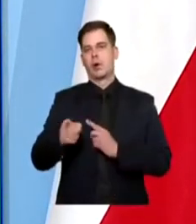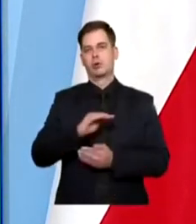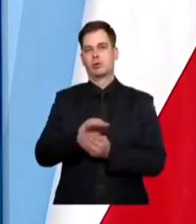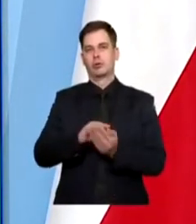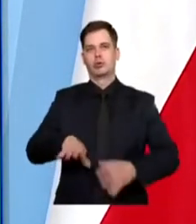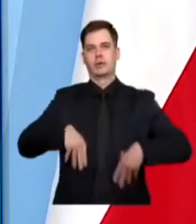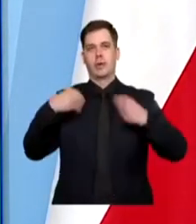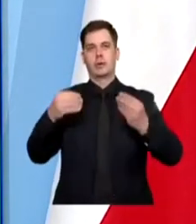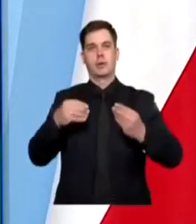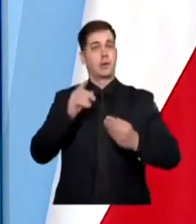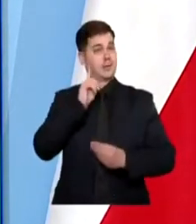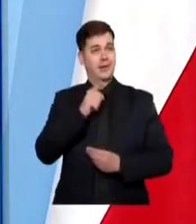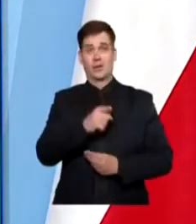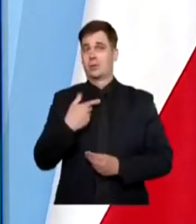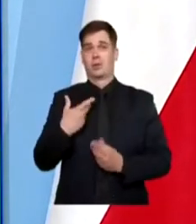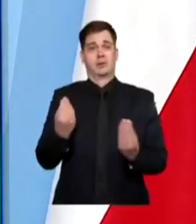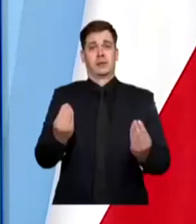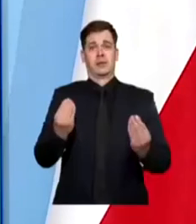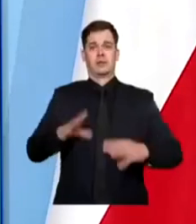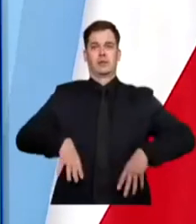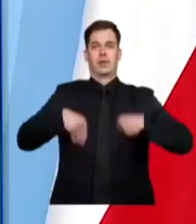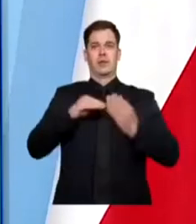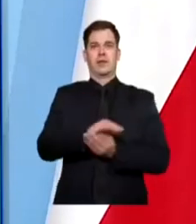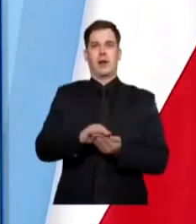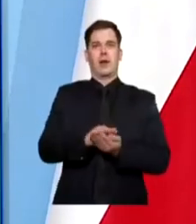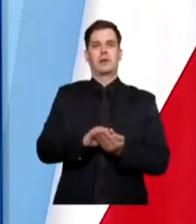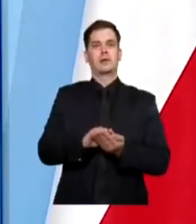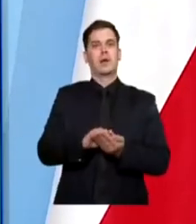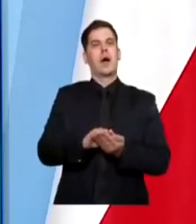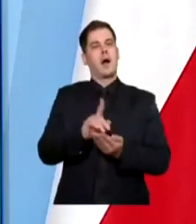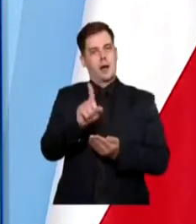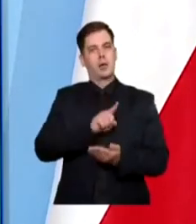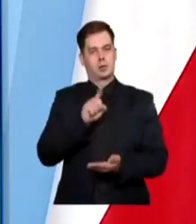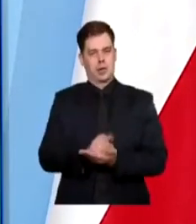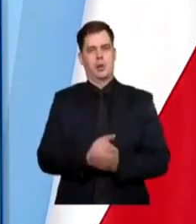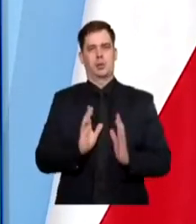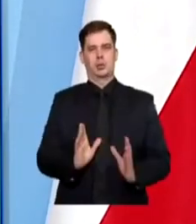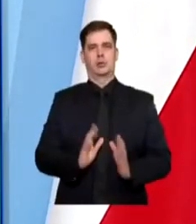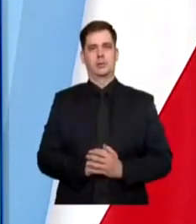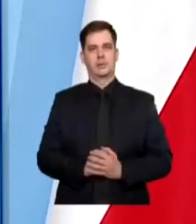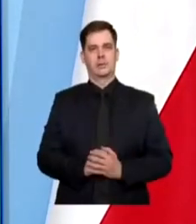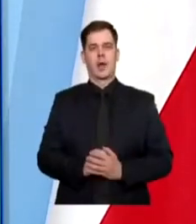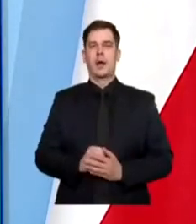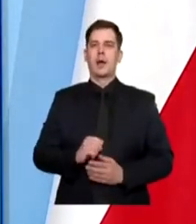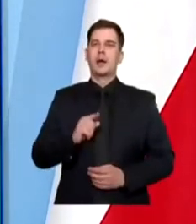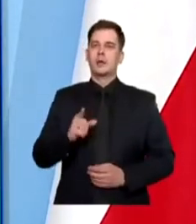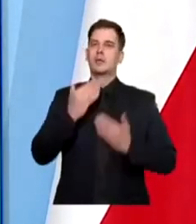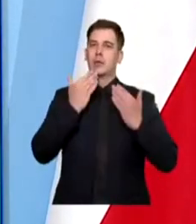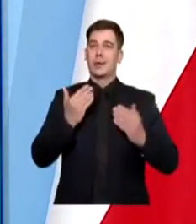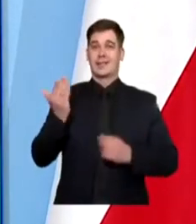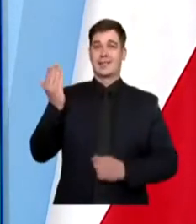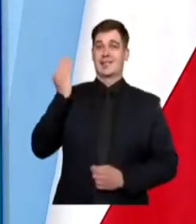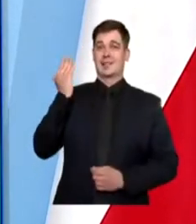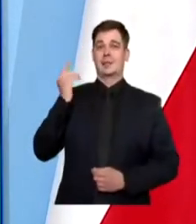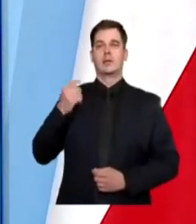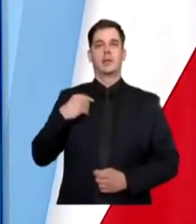wydarzeniu, wielkim wydarzeniu, jakim są święta Wielkiej Nocy. Dzięki temu mogliśmy ogłosić